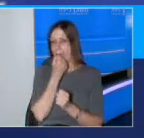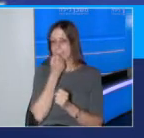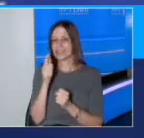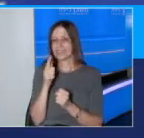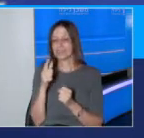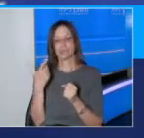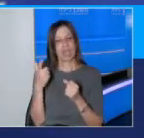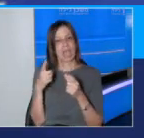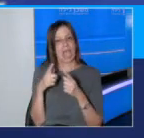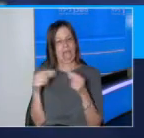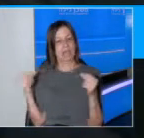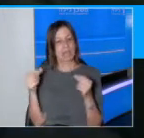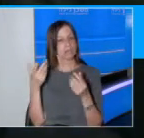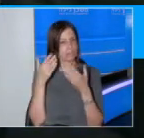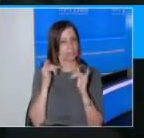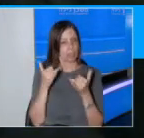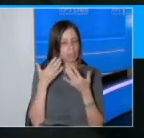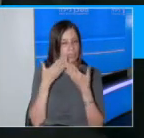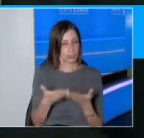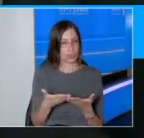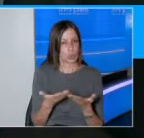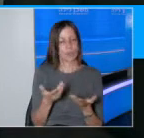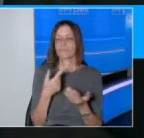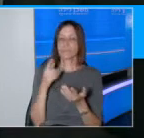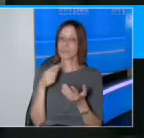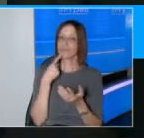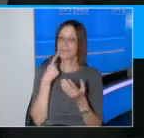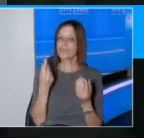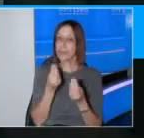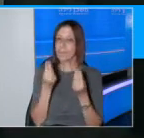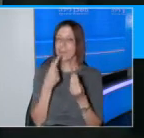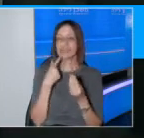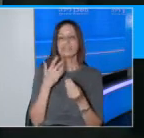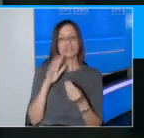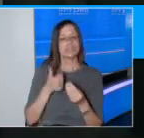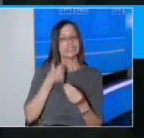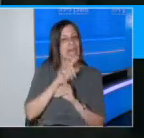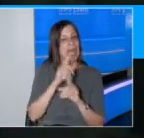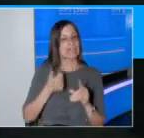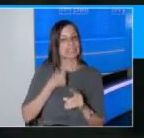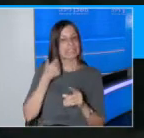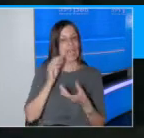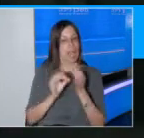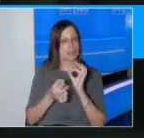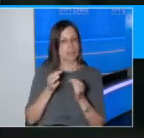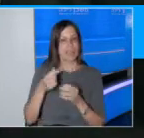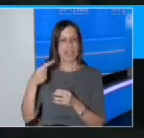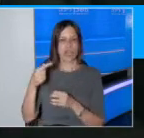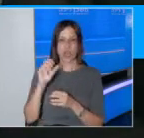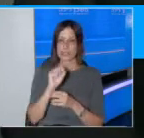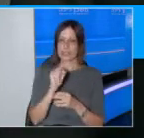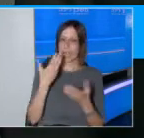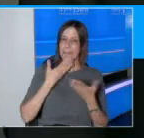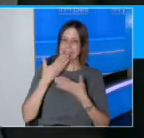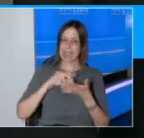זוכה לסיוע. כן, אלו דברים שאומר השר אלי אבידר, אבל שר אחר, שר המשפטים, גדעון סער, מתייחס לתוכנית